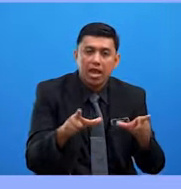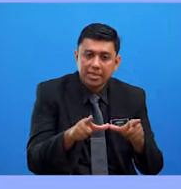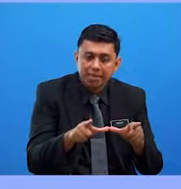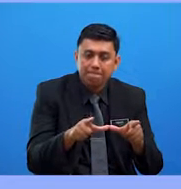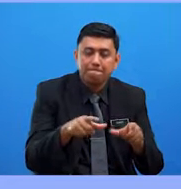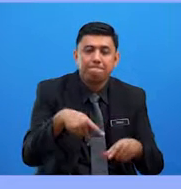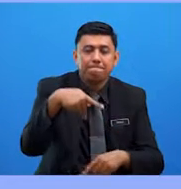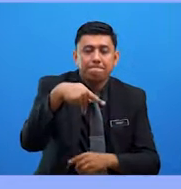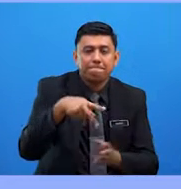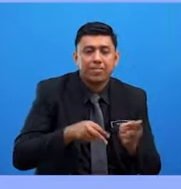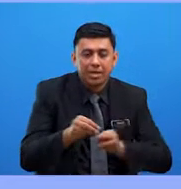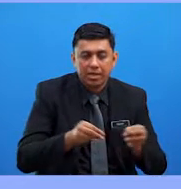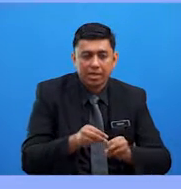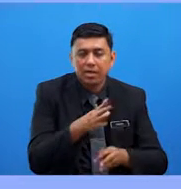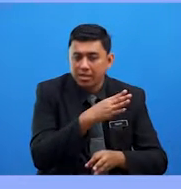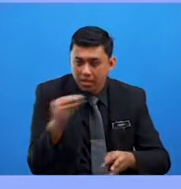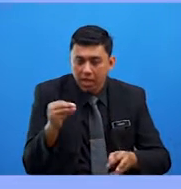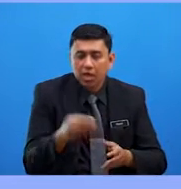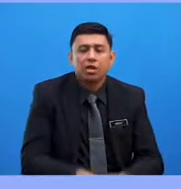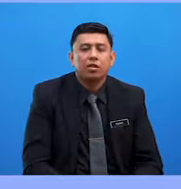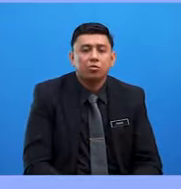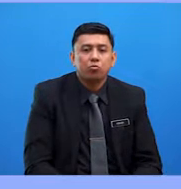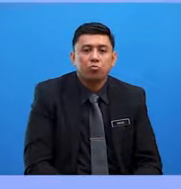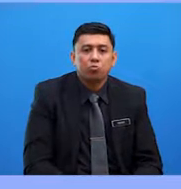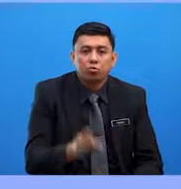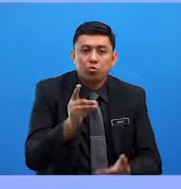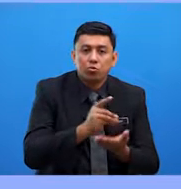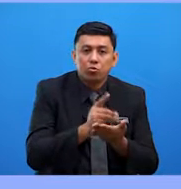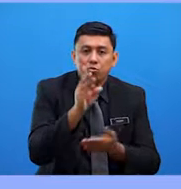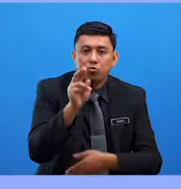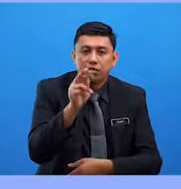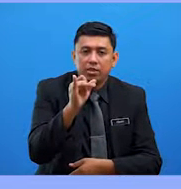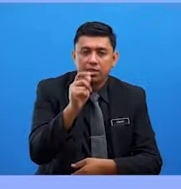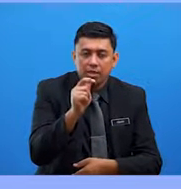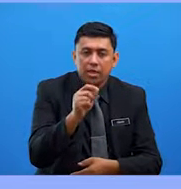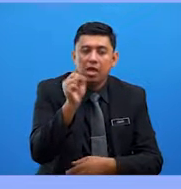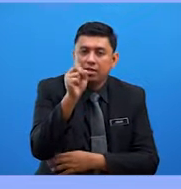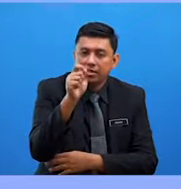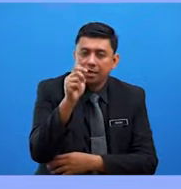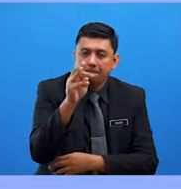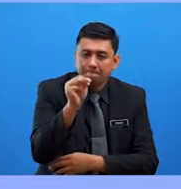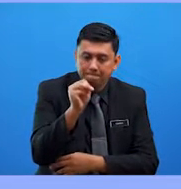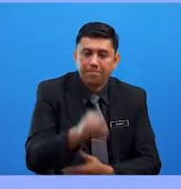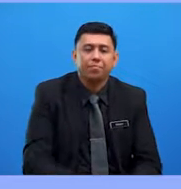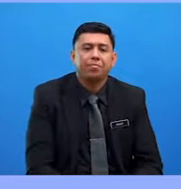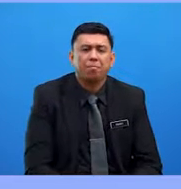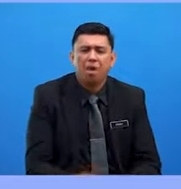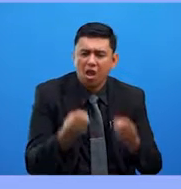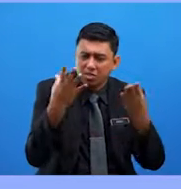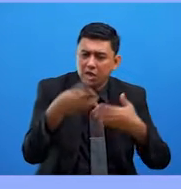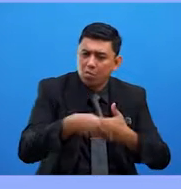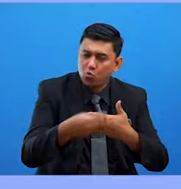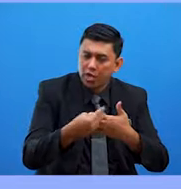perniagaan dan duty stamp. Dengan pendapatan tersebut, pelbagai kemudahan infrastruktur